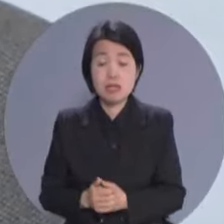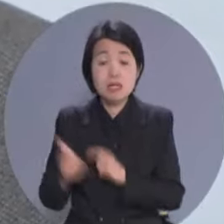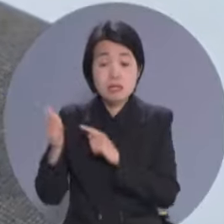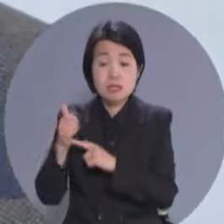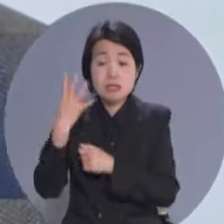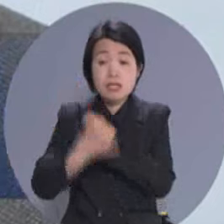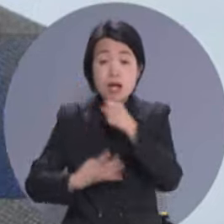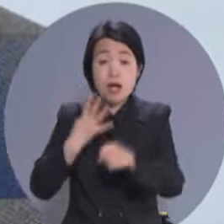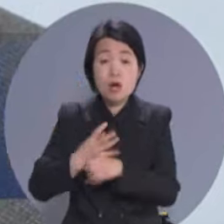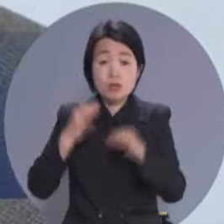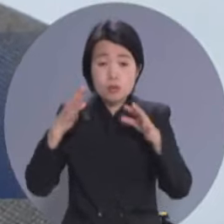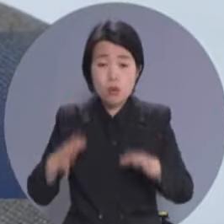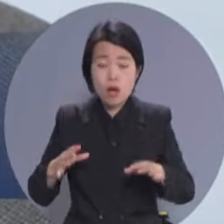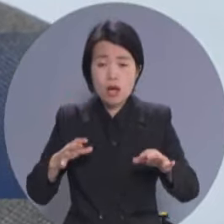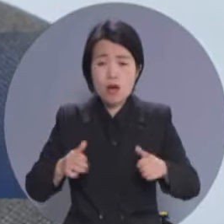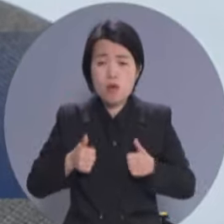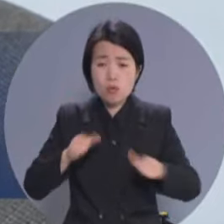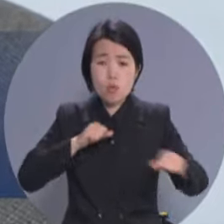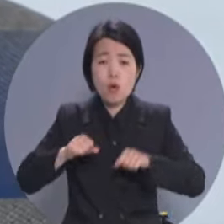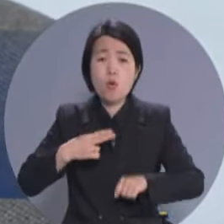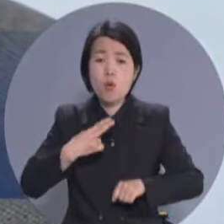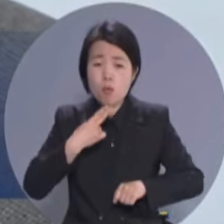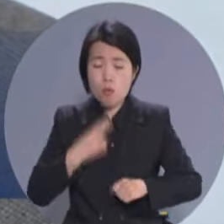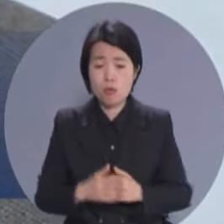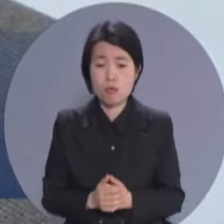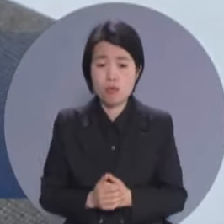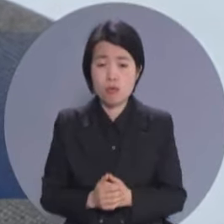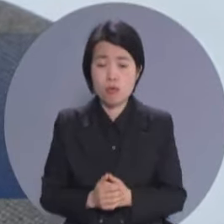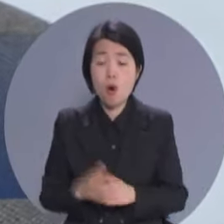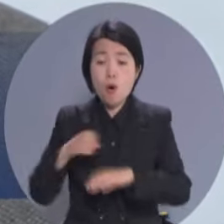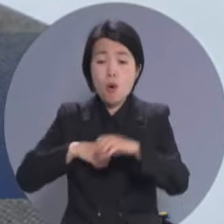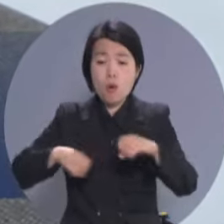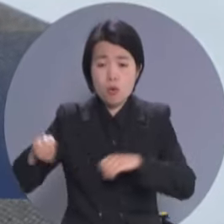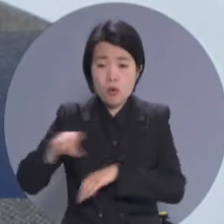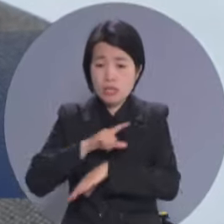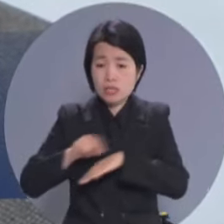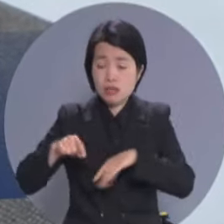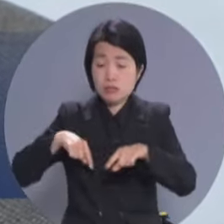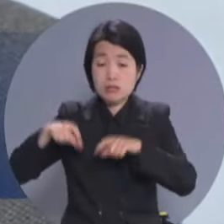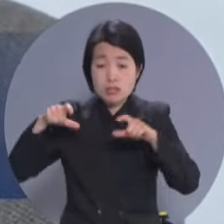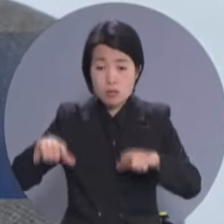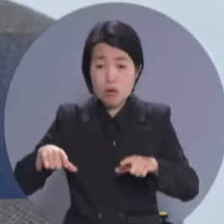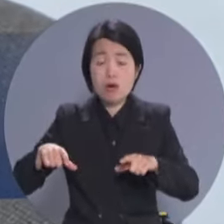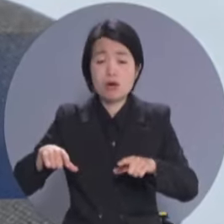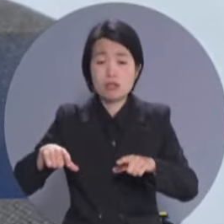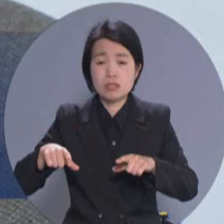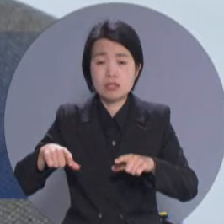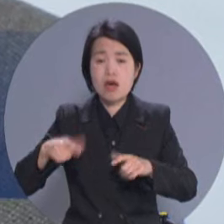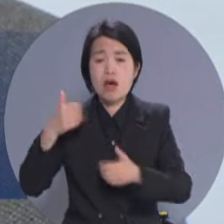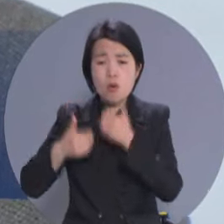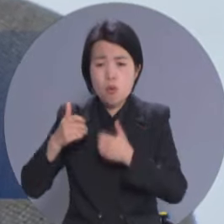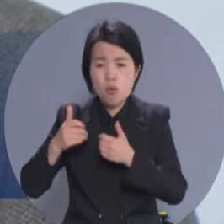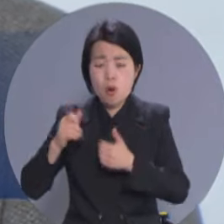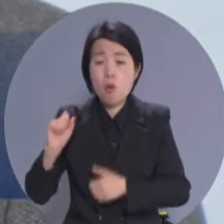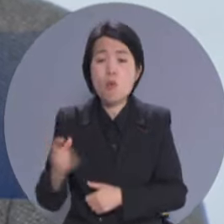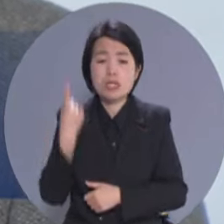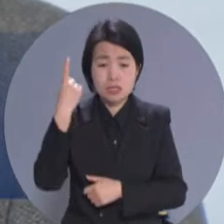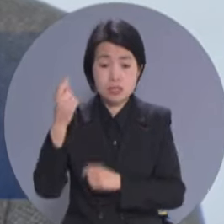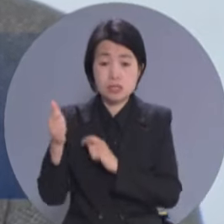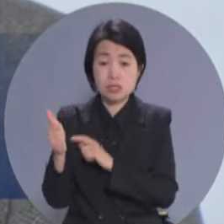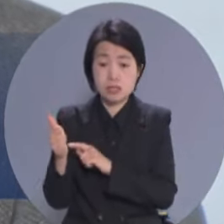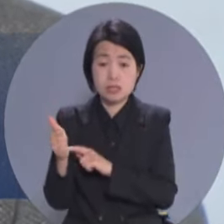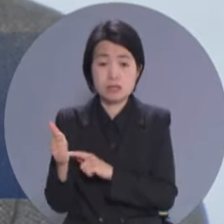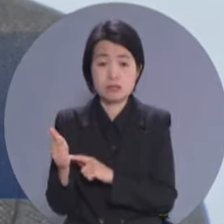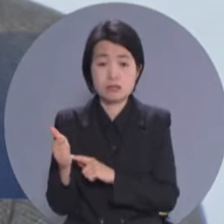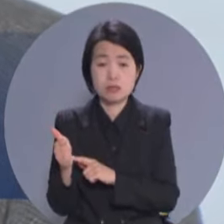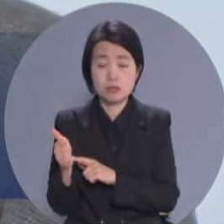동안 존재감 없는 그러나 지역 정치권의 트러블